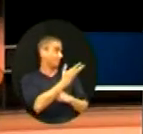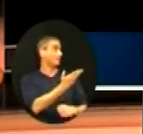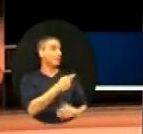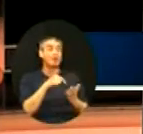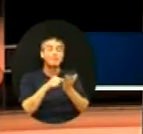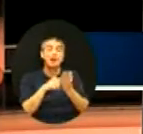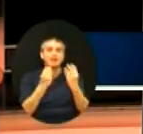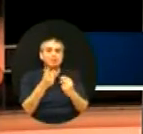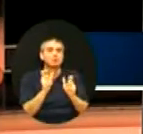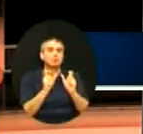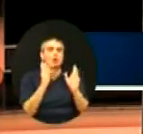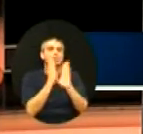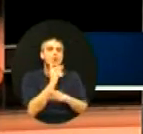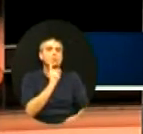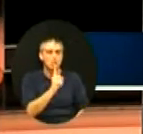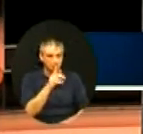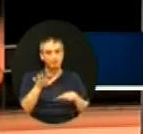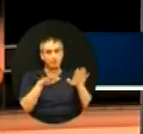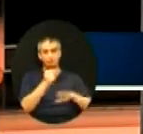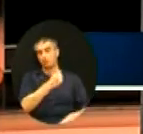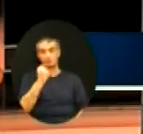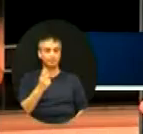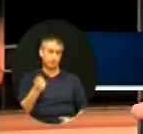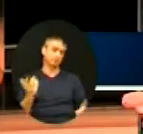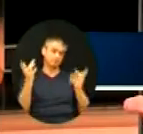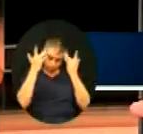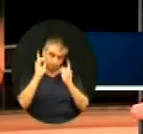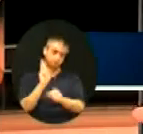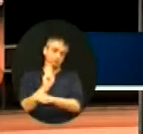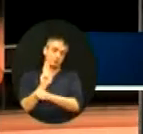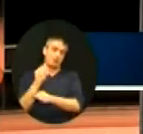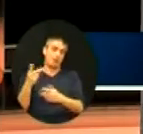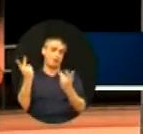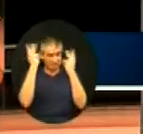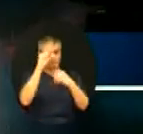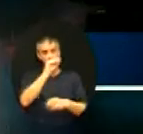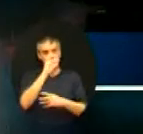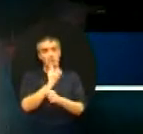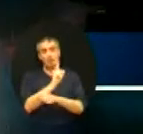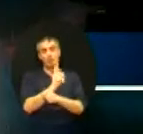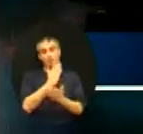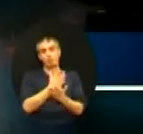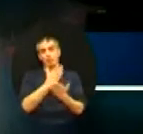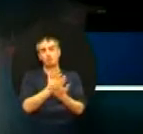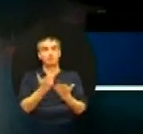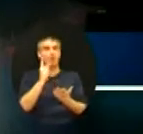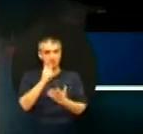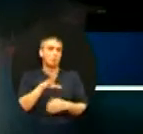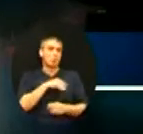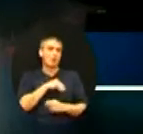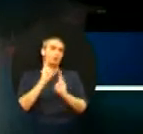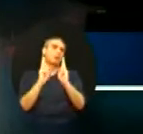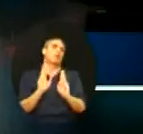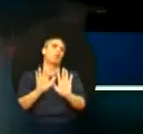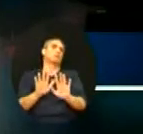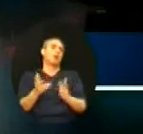כיוון שהדבר הזה מונע טרור וממשלת הימין מחבקת את הסכמי אוסלו בשלב הביניים שלהם, אבל מוכנה להיתקע